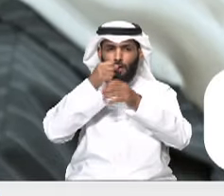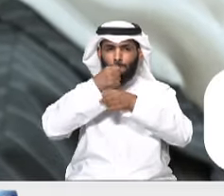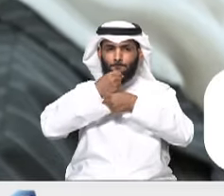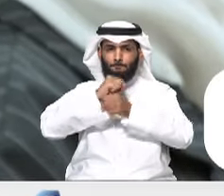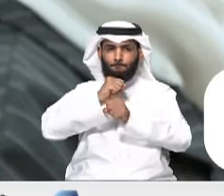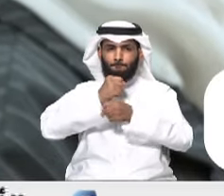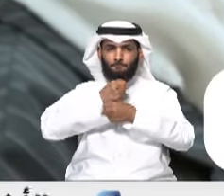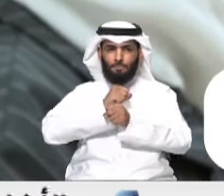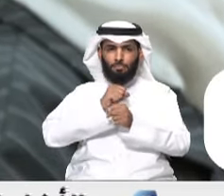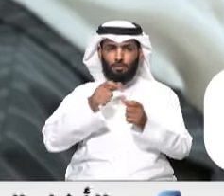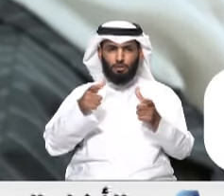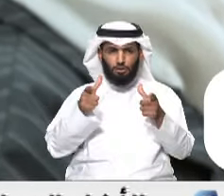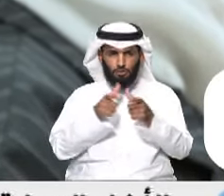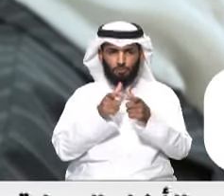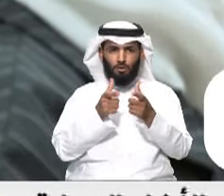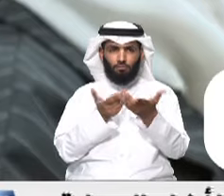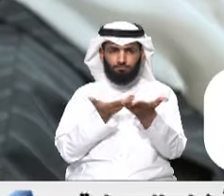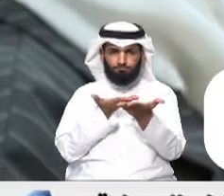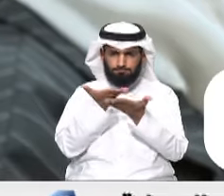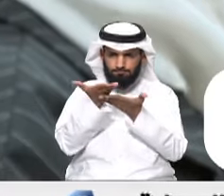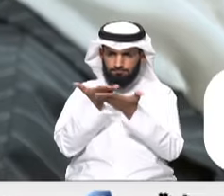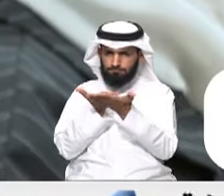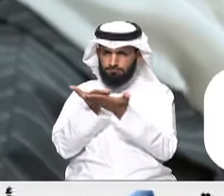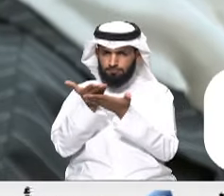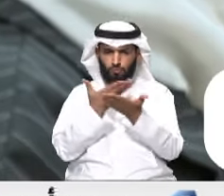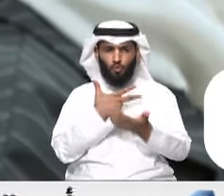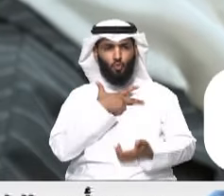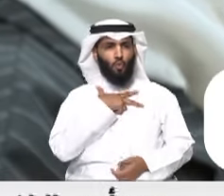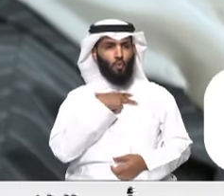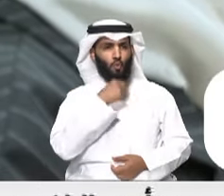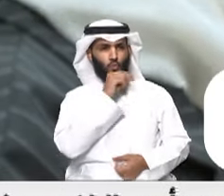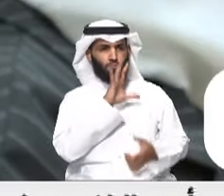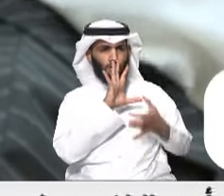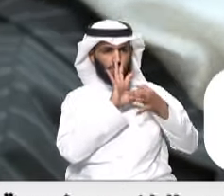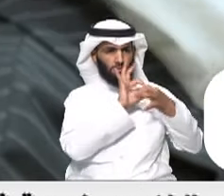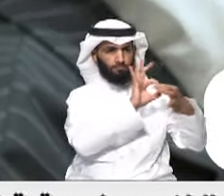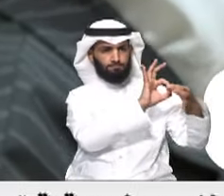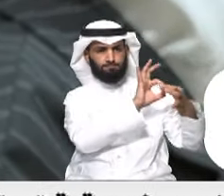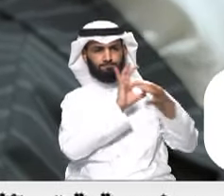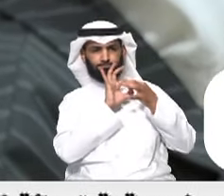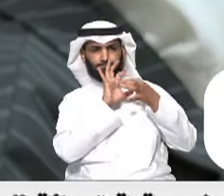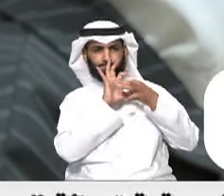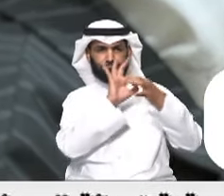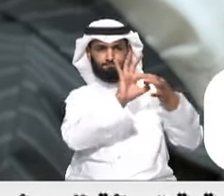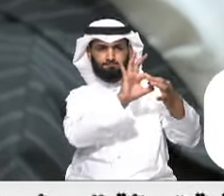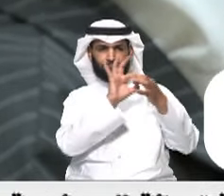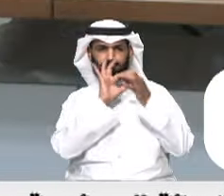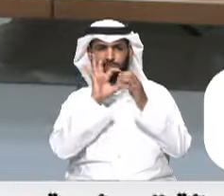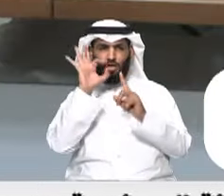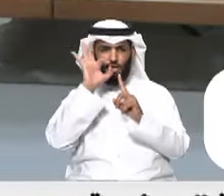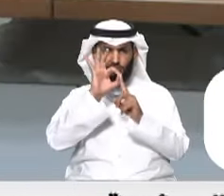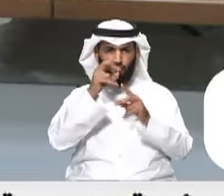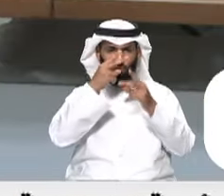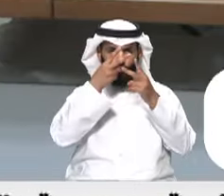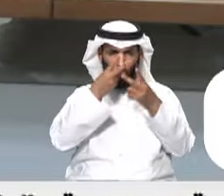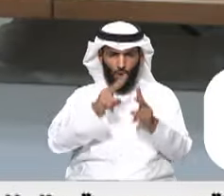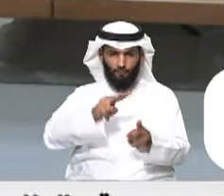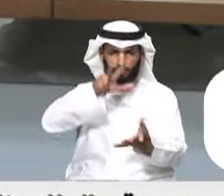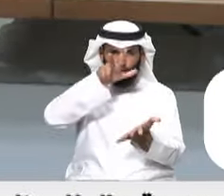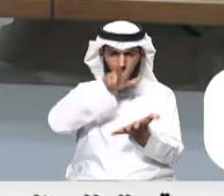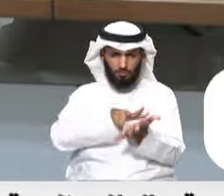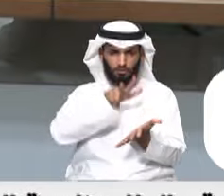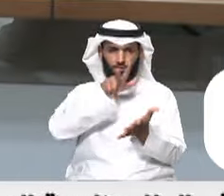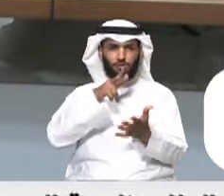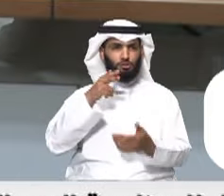الاجتماعات ويتم الربط مع الجهات الحكوميه المعنيه للاعلان عن الموافقه الرسميه للعديد من